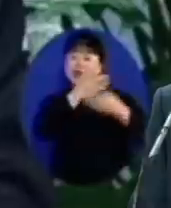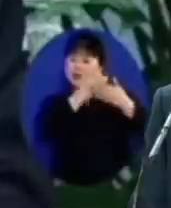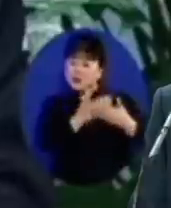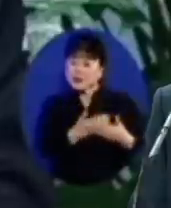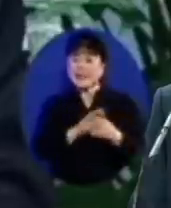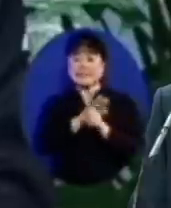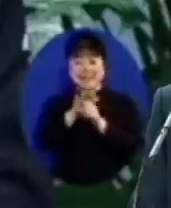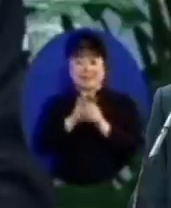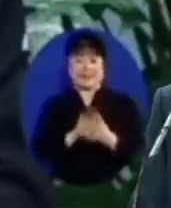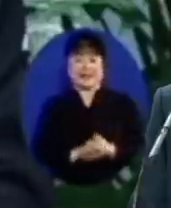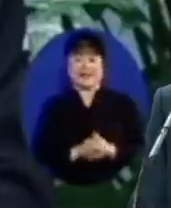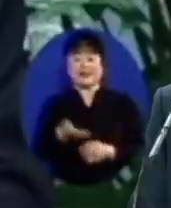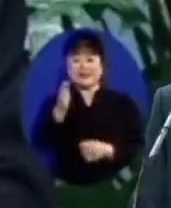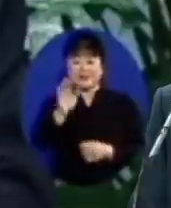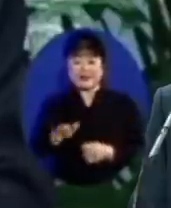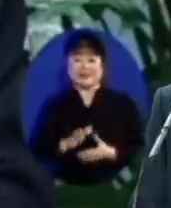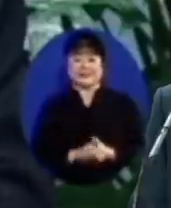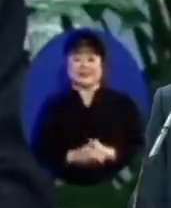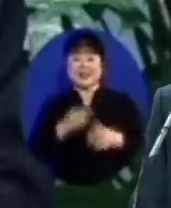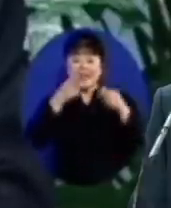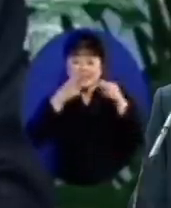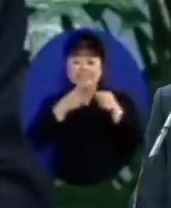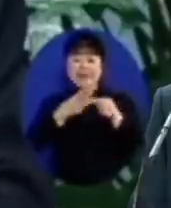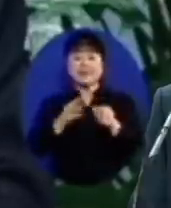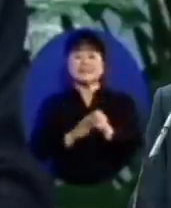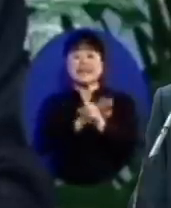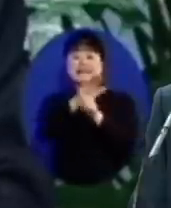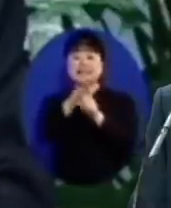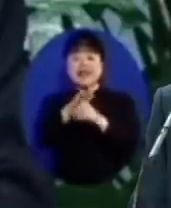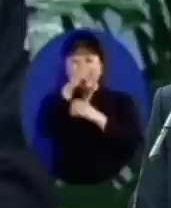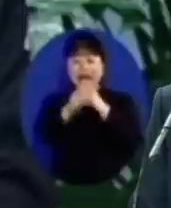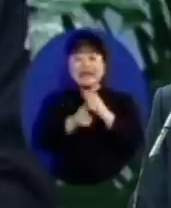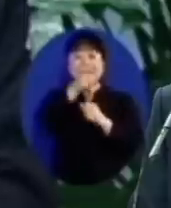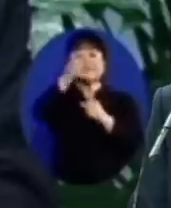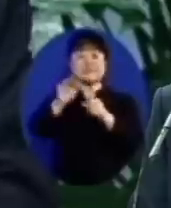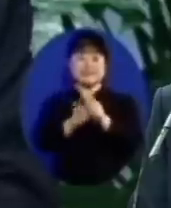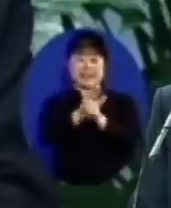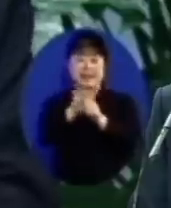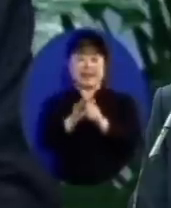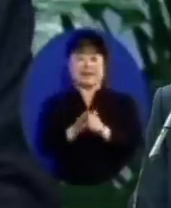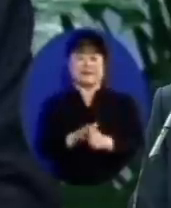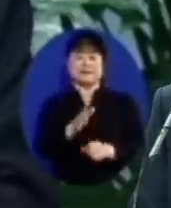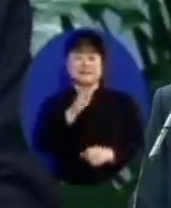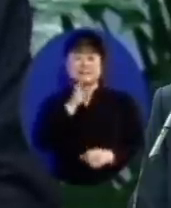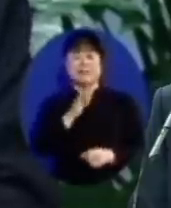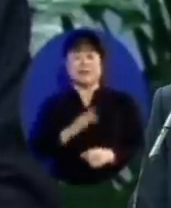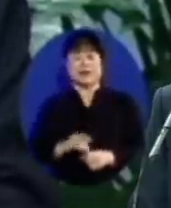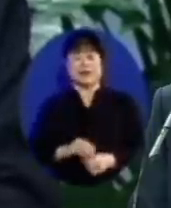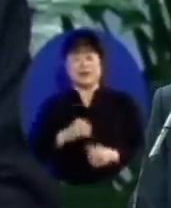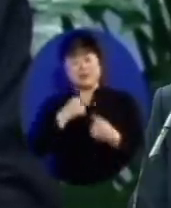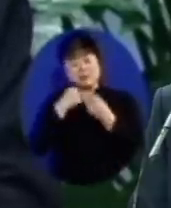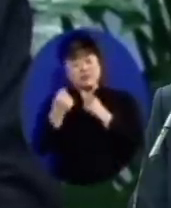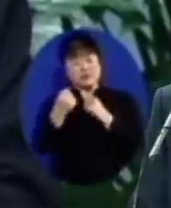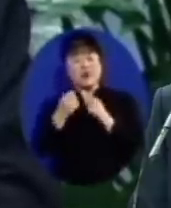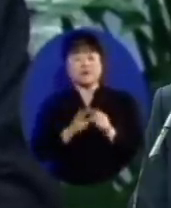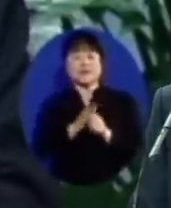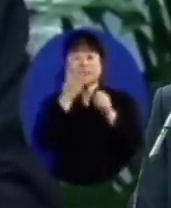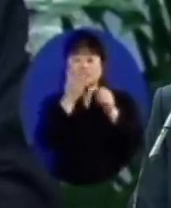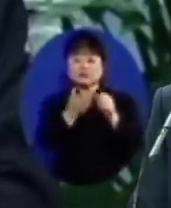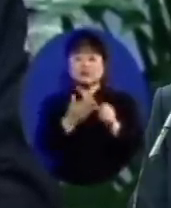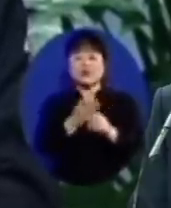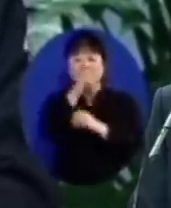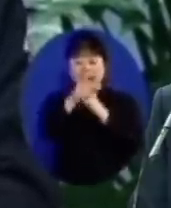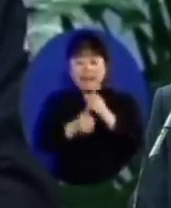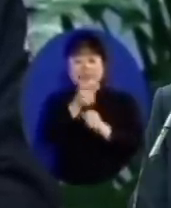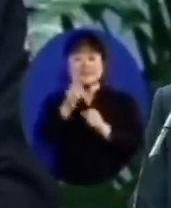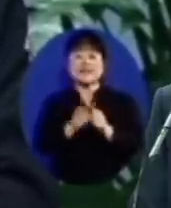사랑인 것입니다. 그러나 셋째 사랑은 하나님의 사랑으로 그러함에도 불구하고 사랑해 주시는 하나님의 사랑이